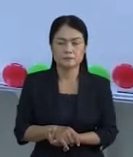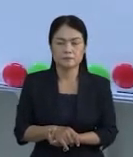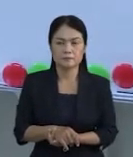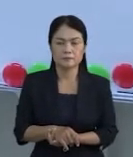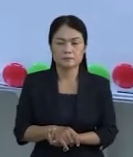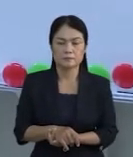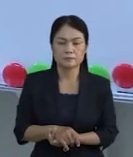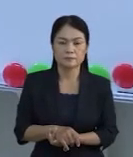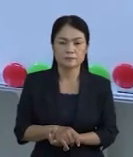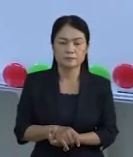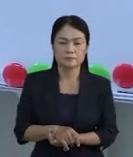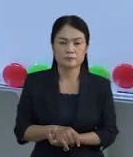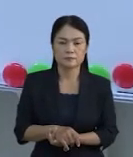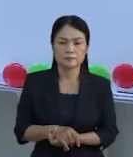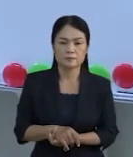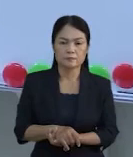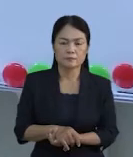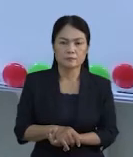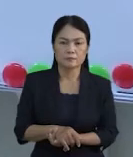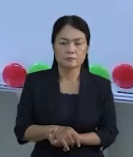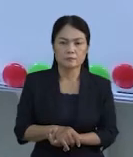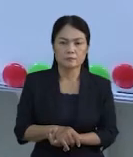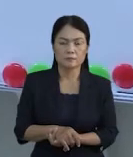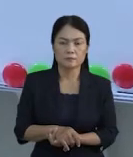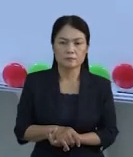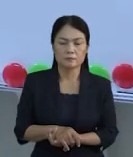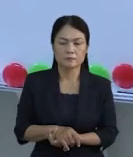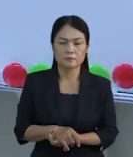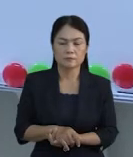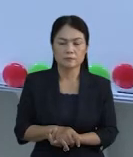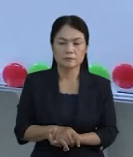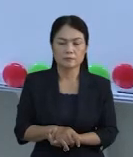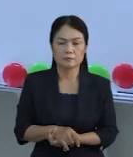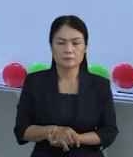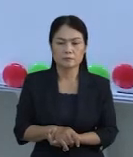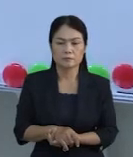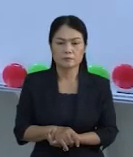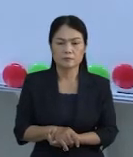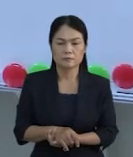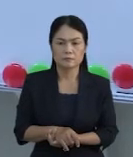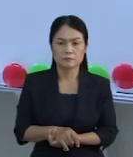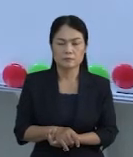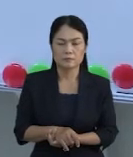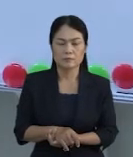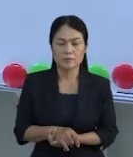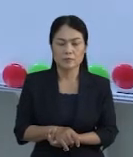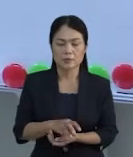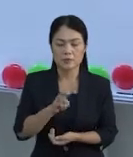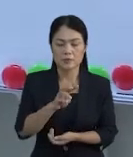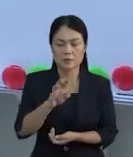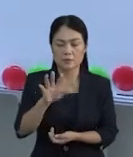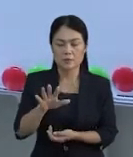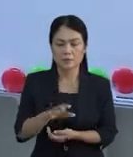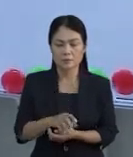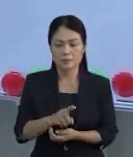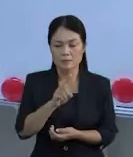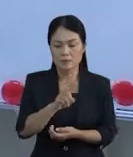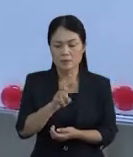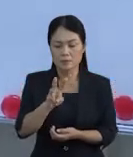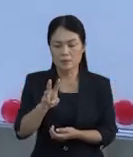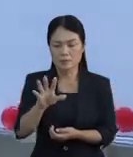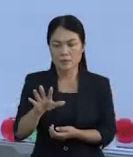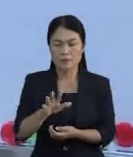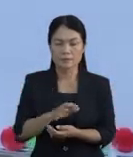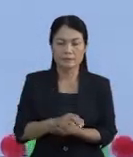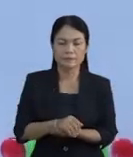xám sập và xám sập pram và xám sập pram nó coi nè và mà rồi xám sập